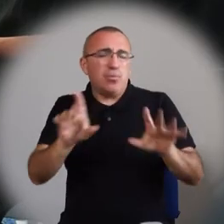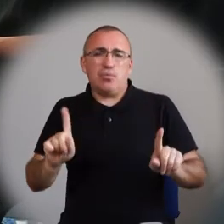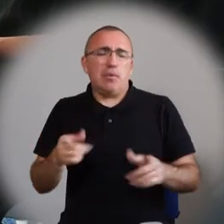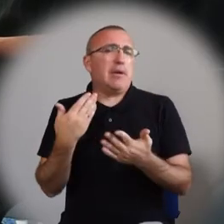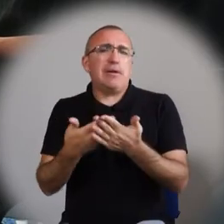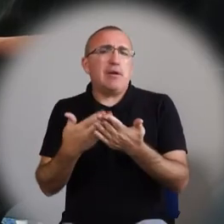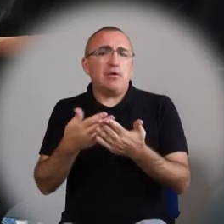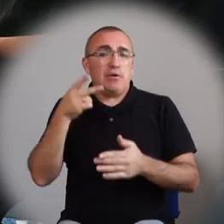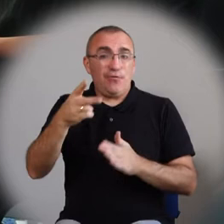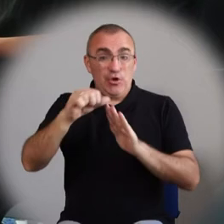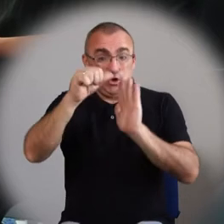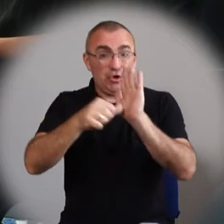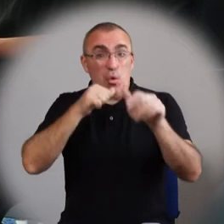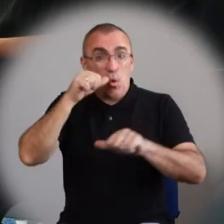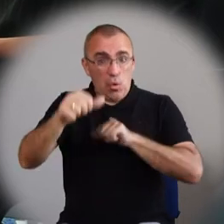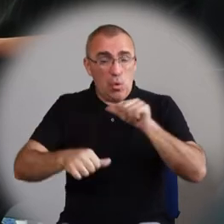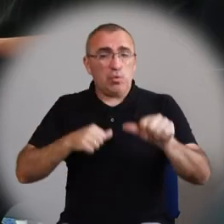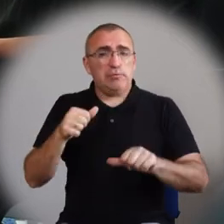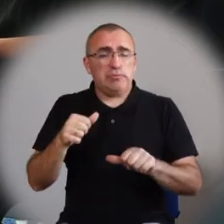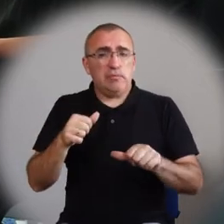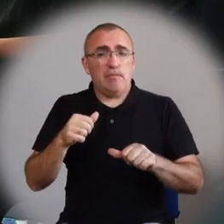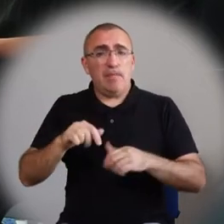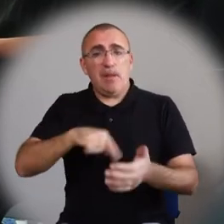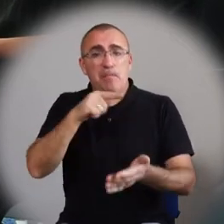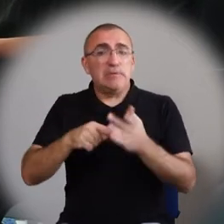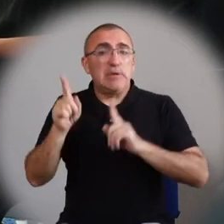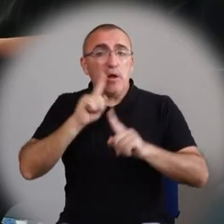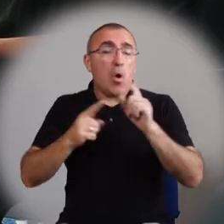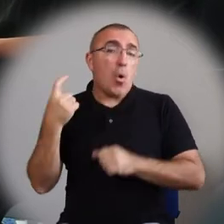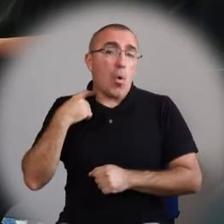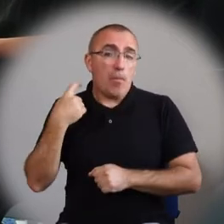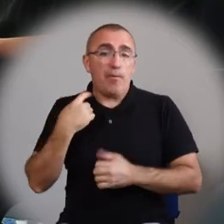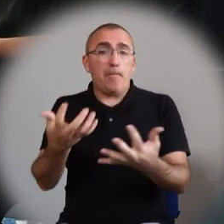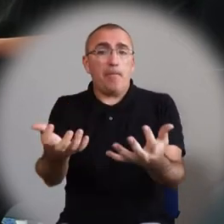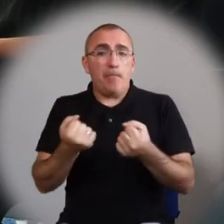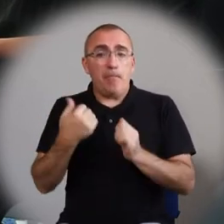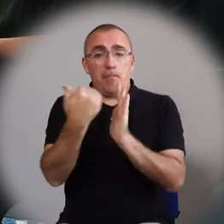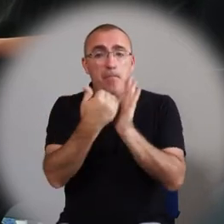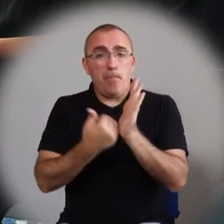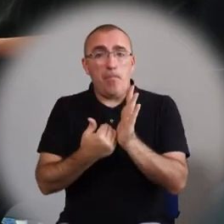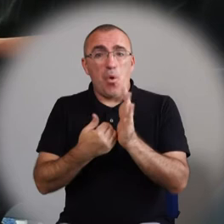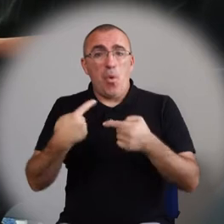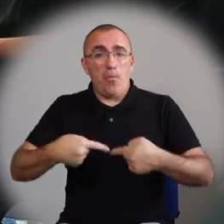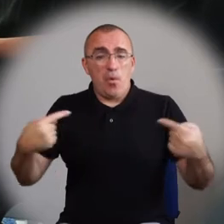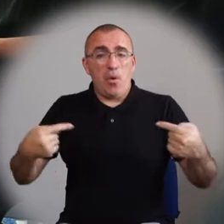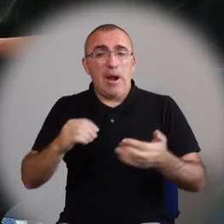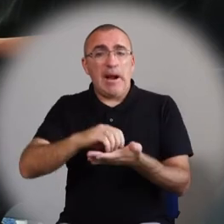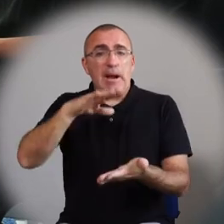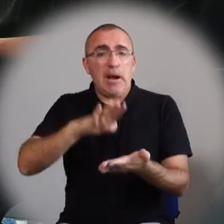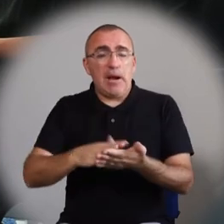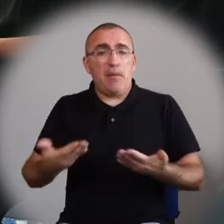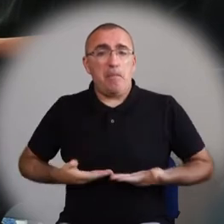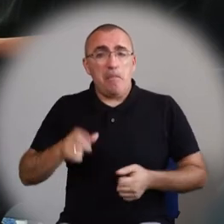будь-яких? Наприклад, ще в 2016 році міська рада Кропивницького придбала програмний